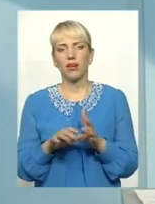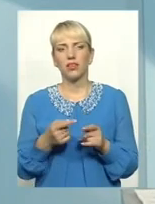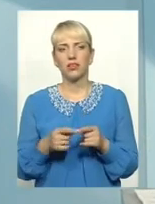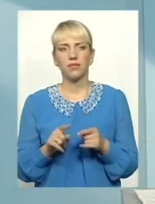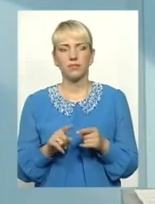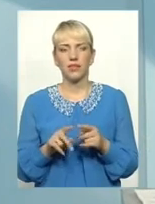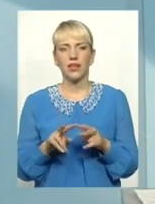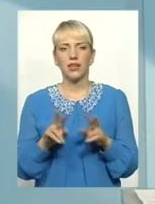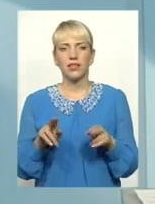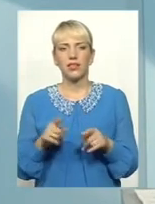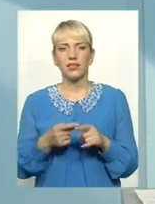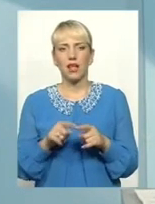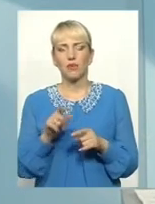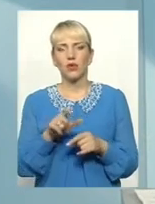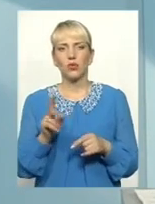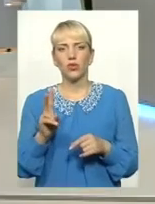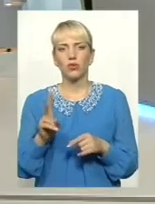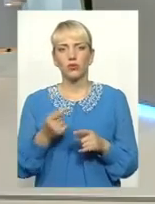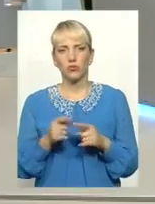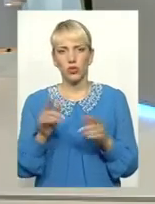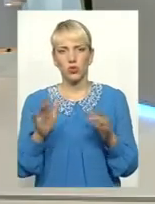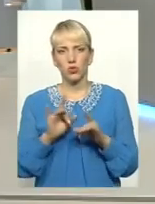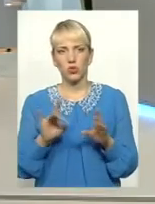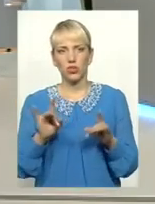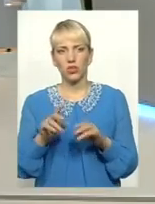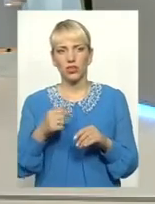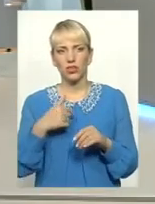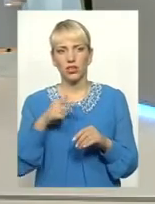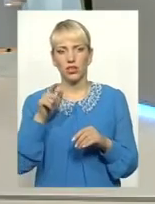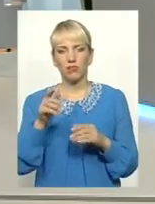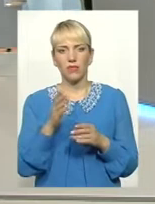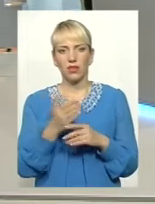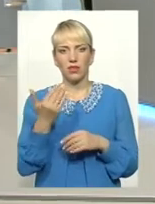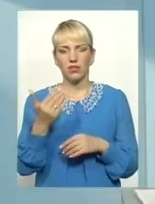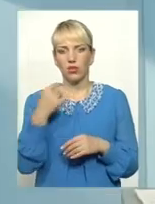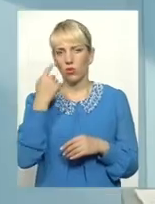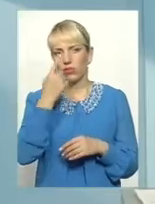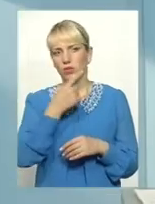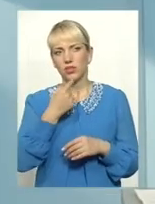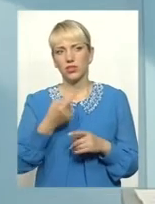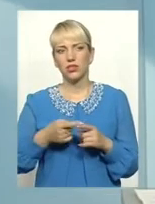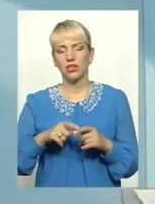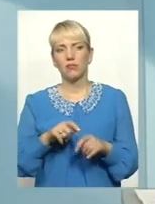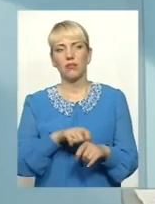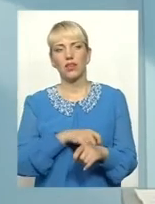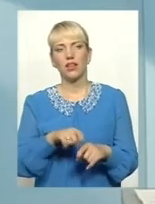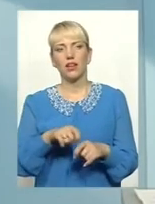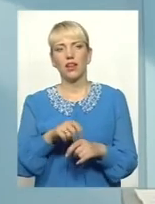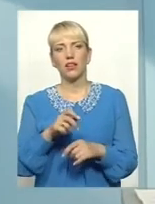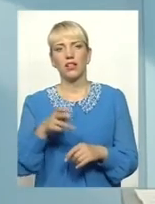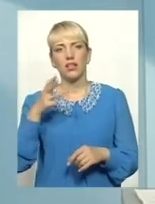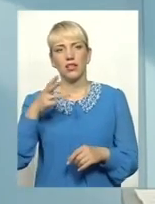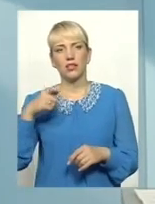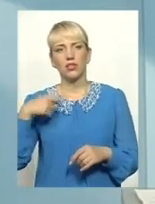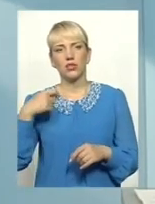Ті самі люди, які от там в тому сюжеті, там є їх обличчя, тому що це матеріал зйомки